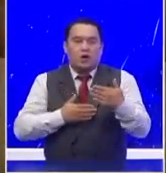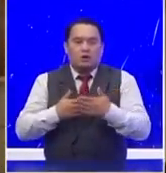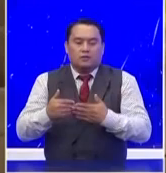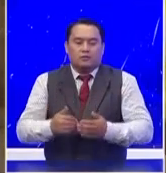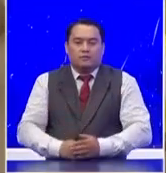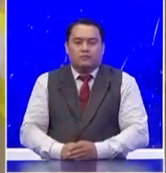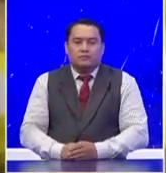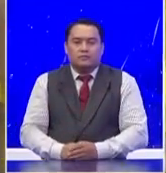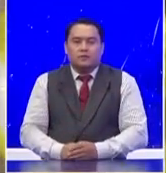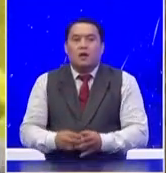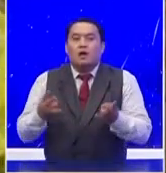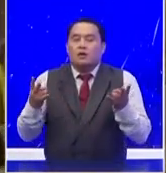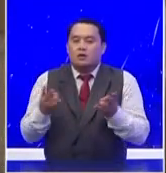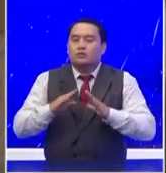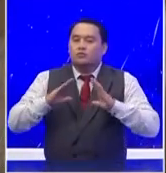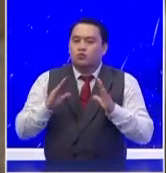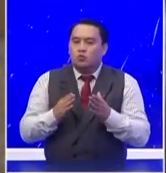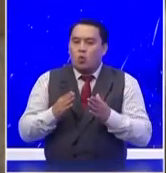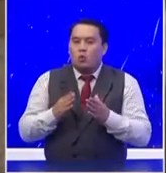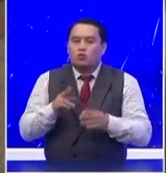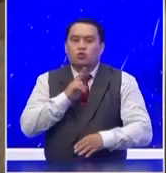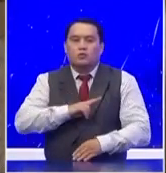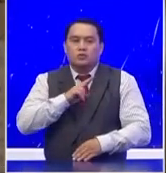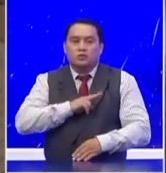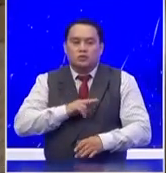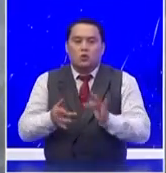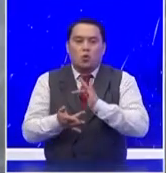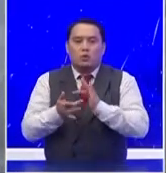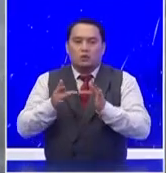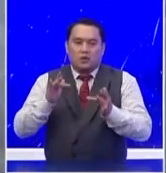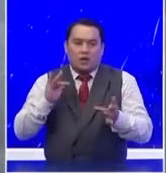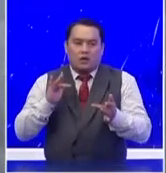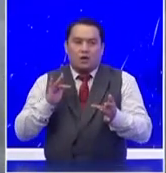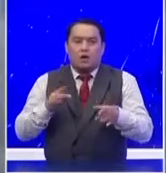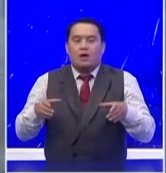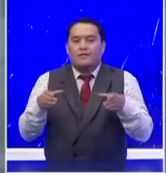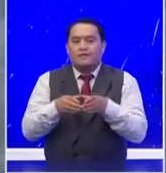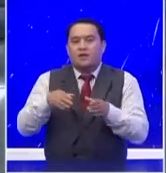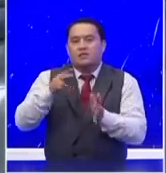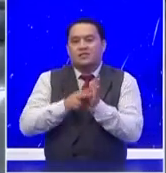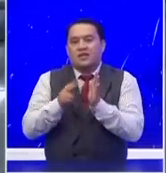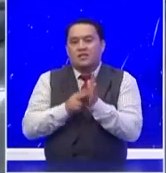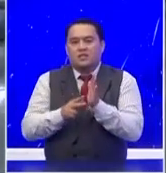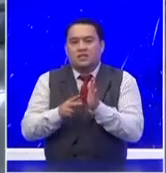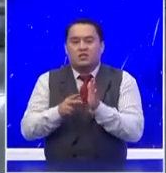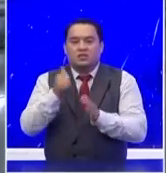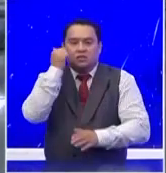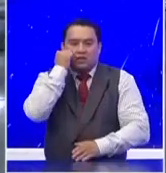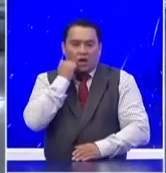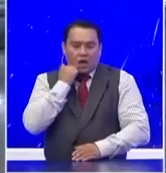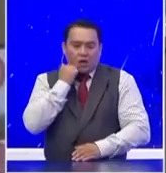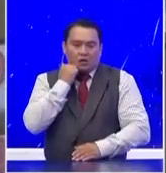бас тартпады. Қажет жағдайда қашықтықтан да жұмыс жүргізді. Айта кетейік, еріктілер қатарында 80-нен асқан қариялар